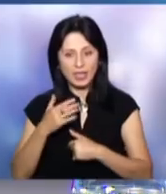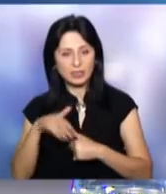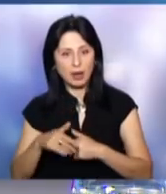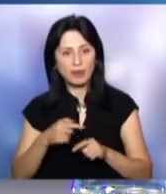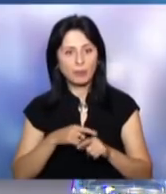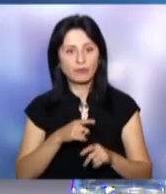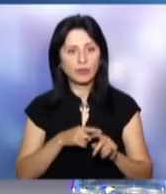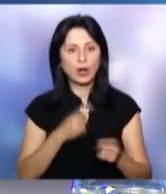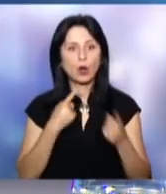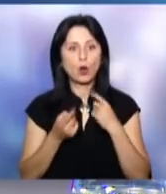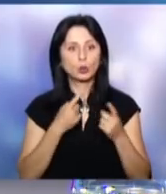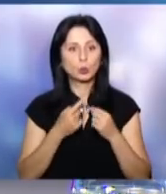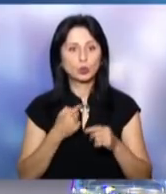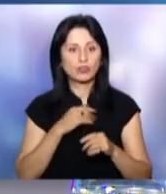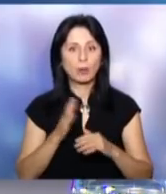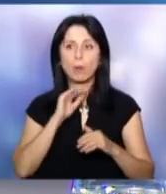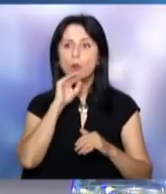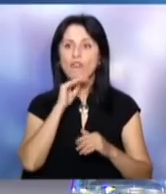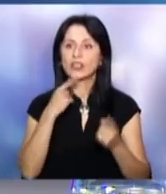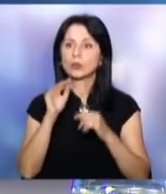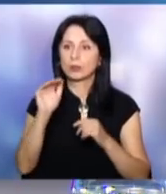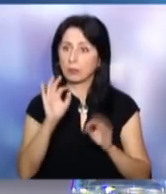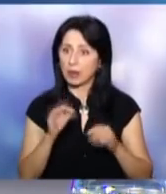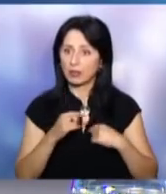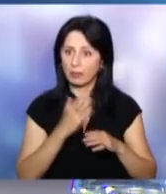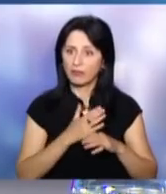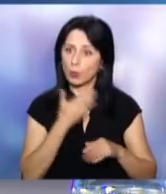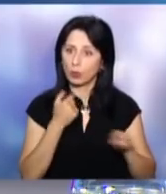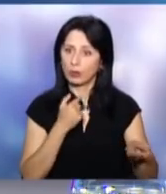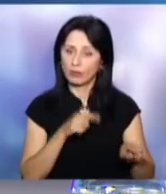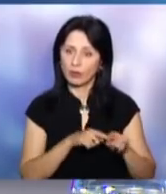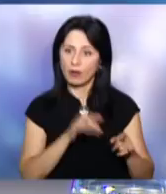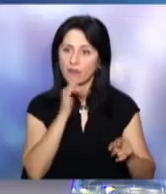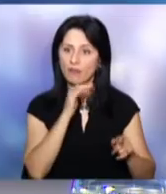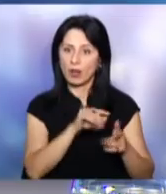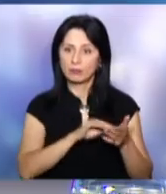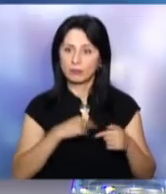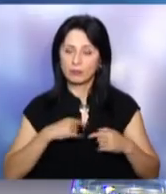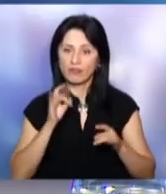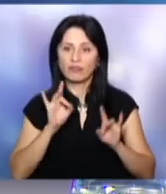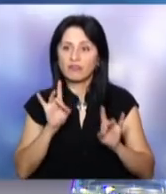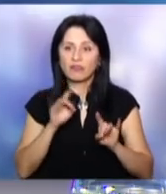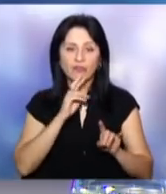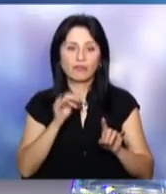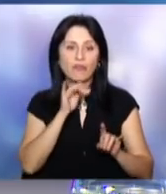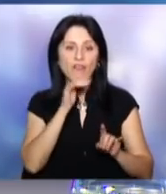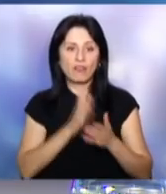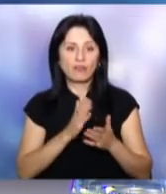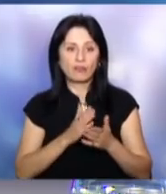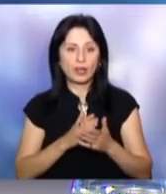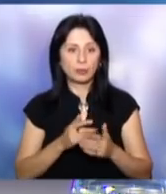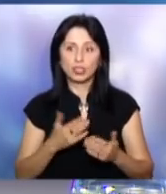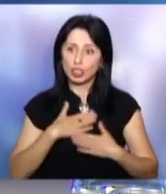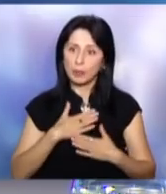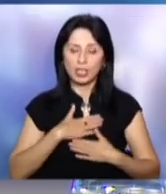ან გაუთავებელი კონსულტაცია ჩვენს პროფესორებთან, მართლაც ეს მაქვს თუ არ მაქვს და ძიება რომელია დიაგნოზი ჩემი და